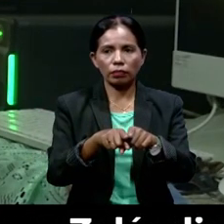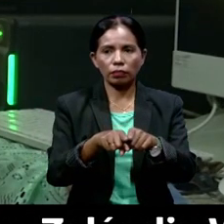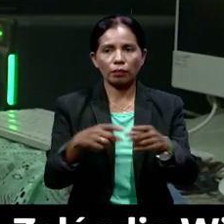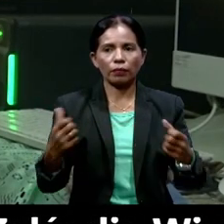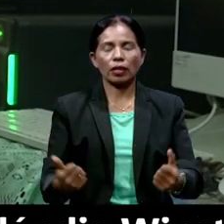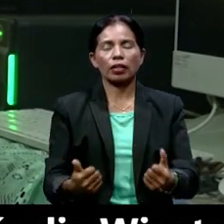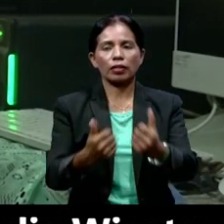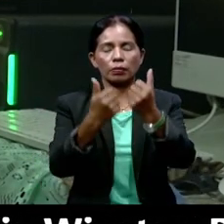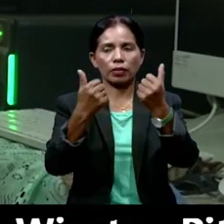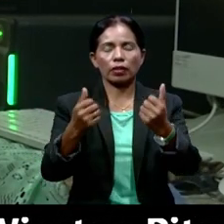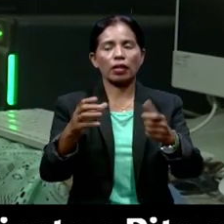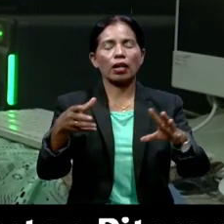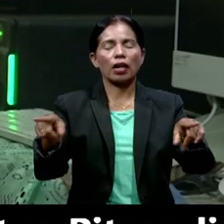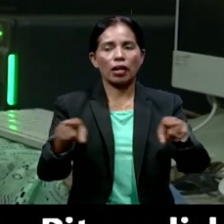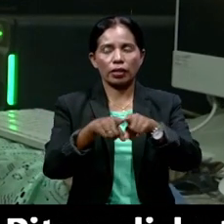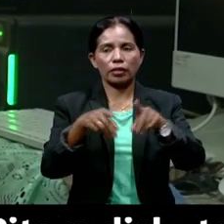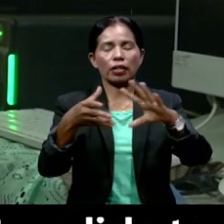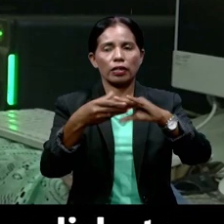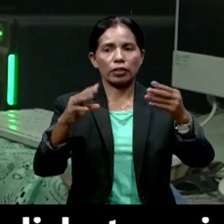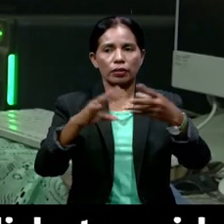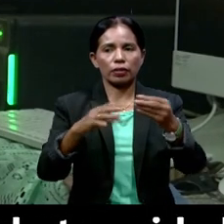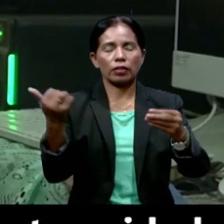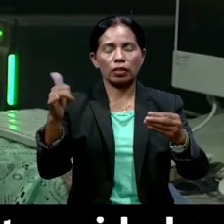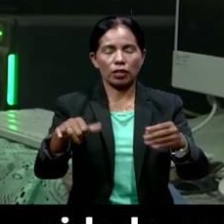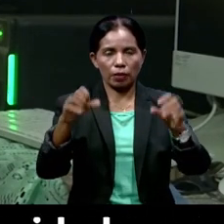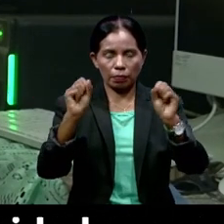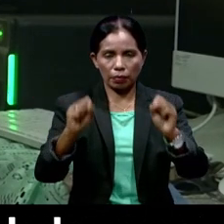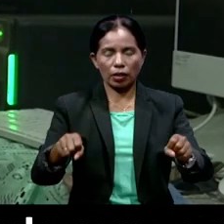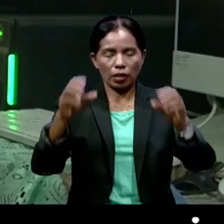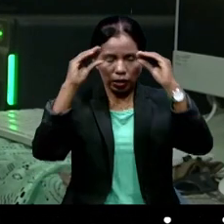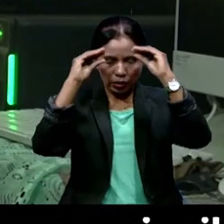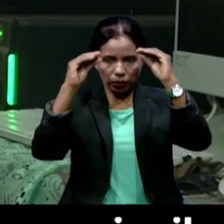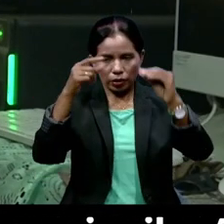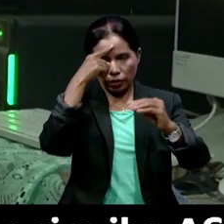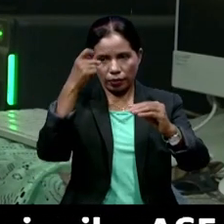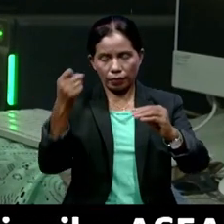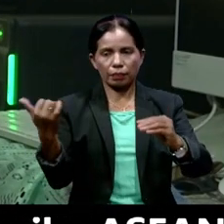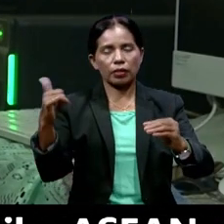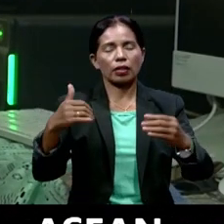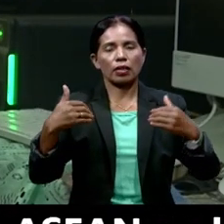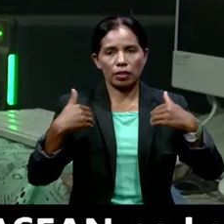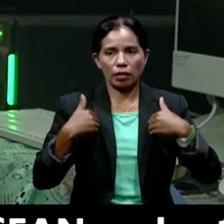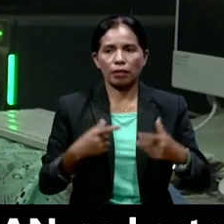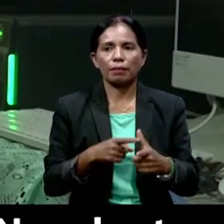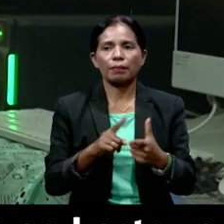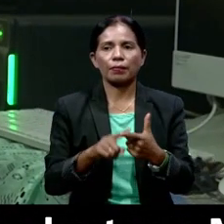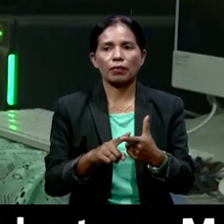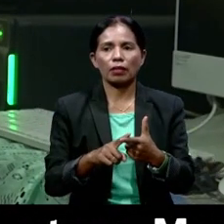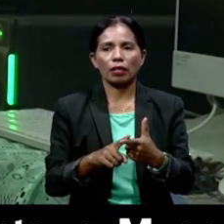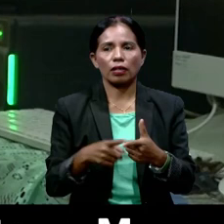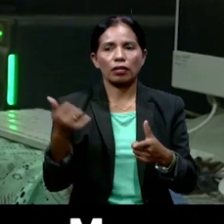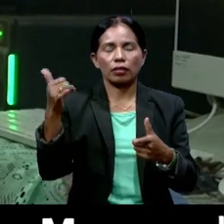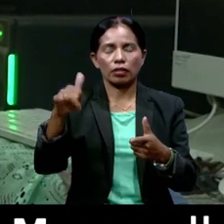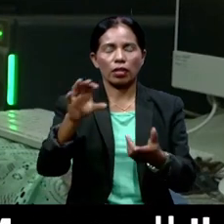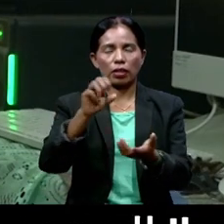disportu hanesan historia hau sinti bele sira bele hanurin tamba sira ne base base iya durante sira